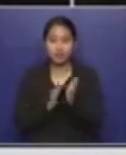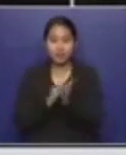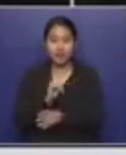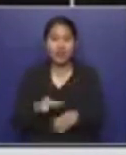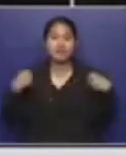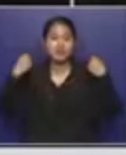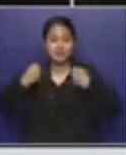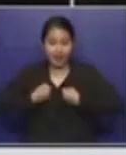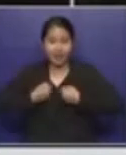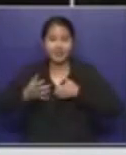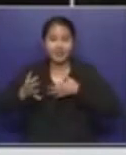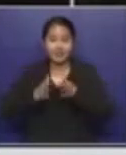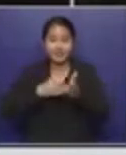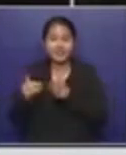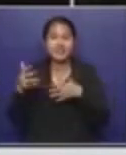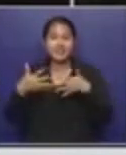านี้ว่า